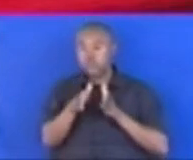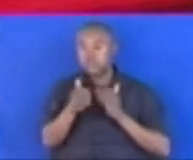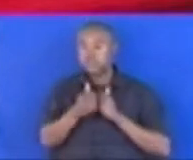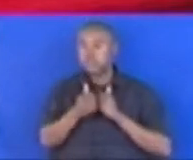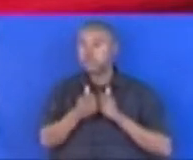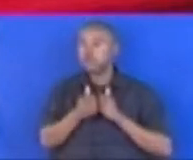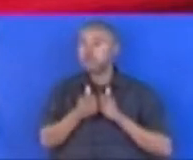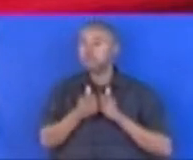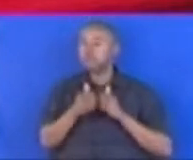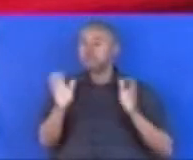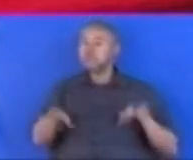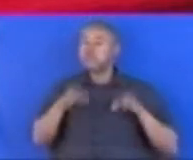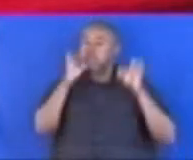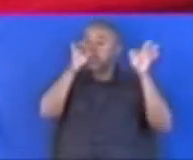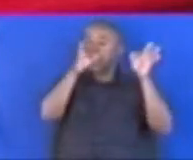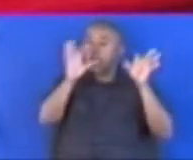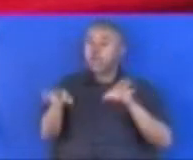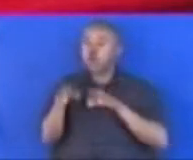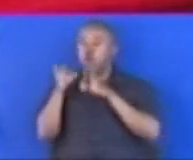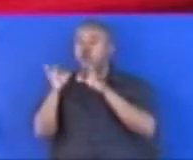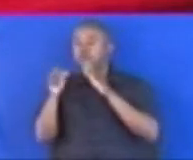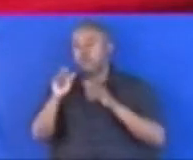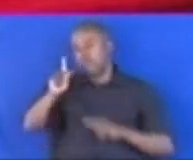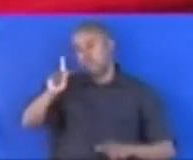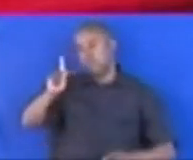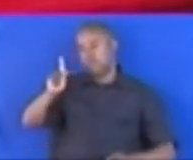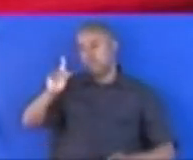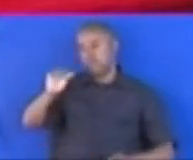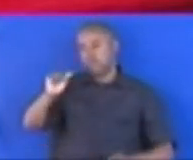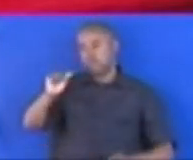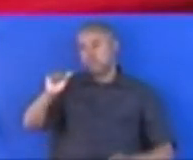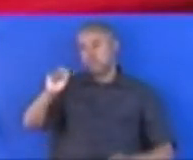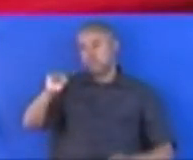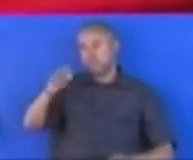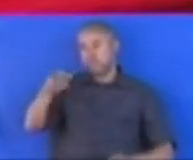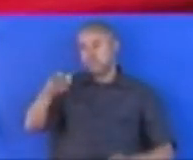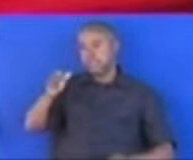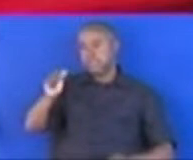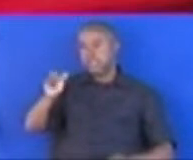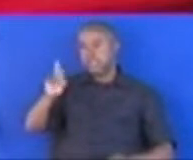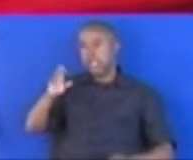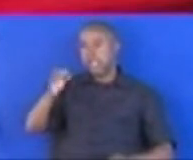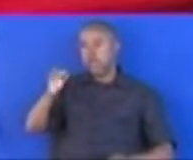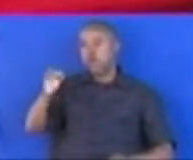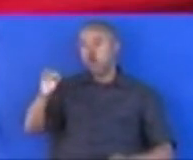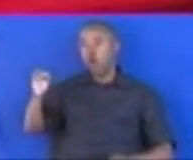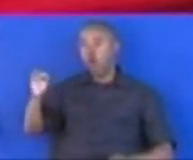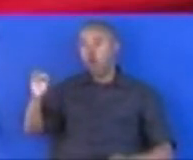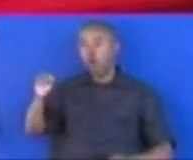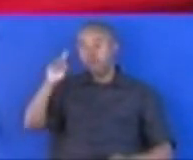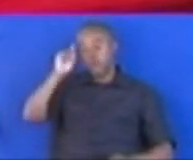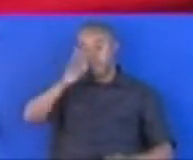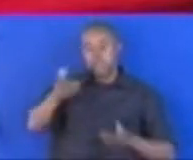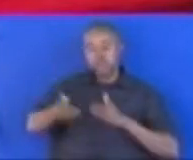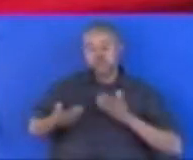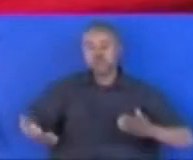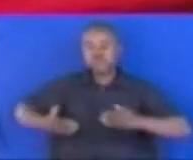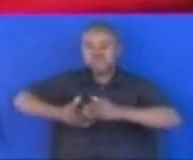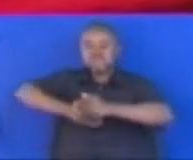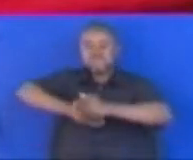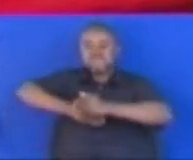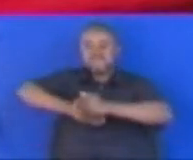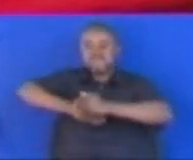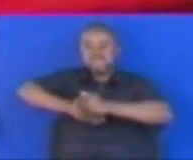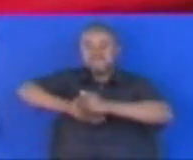kangaroo. Maeneo yote matatu kwa sasa yana wauguzi 49 tu na wahudumu 14 tu, wakati